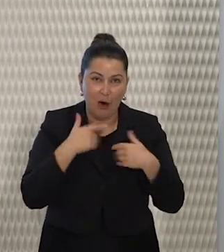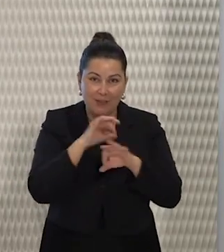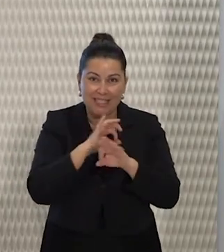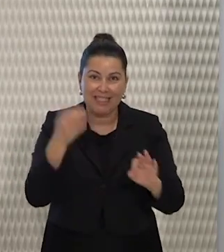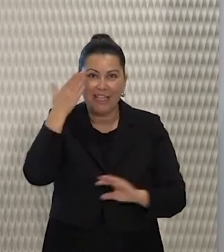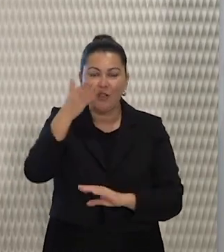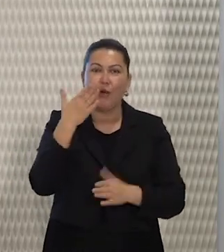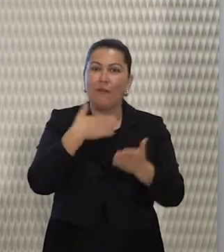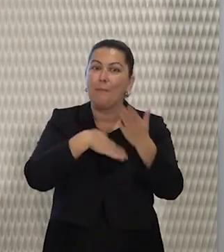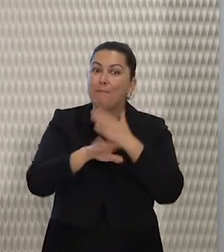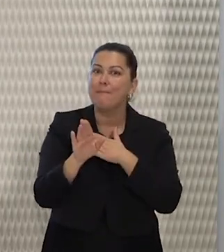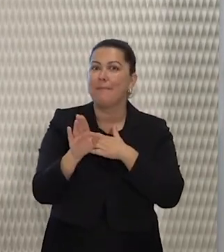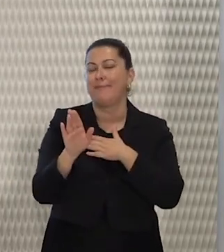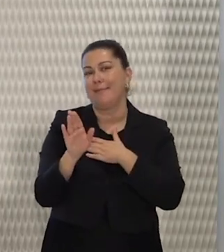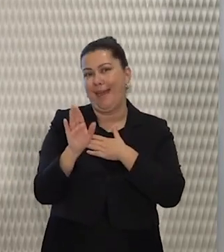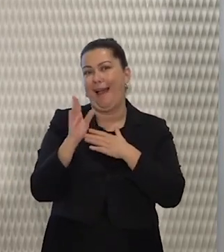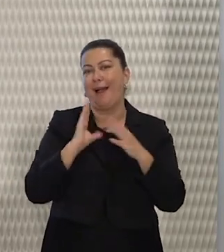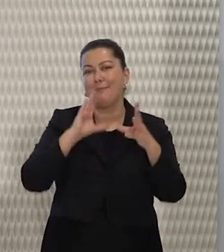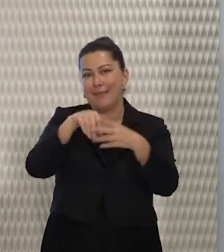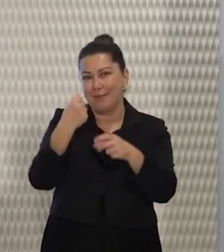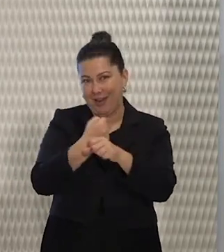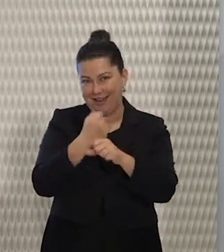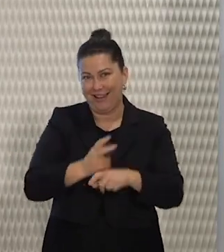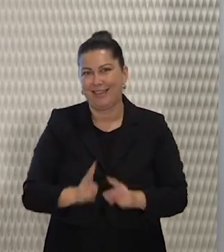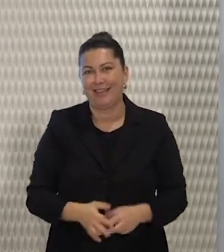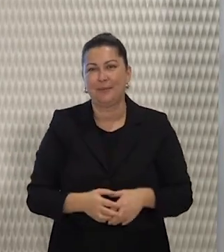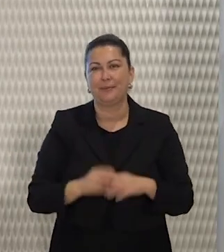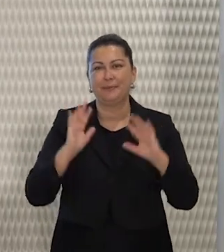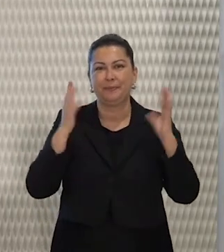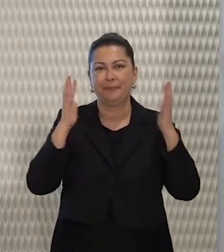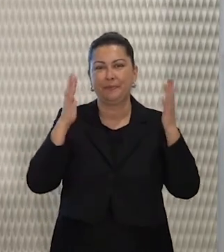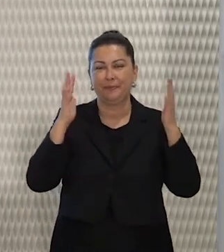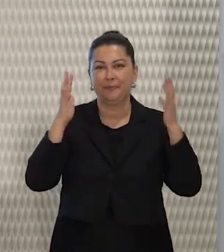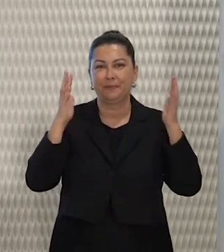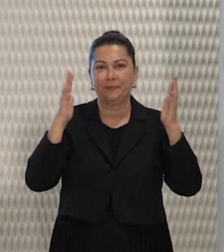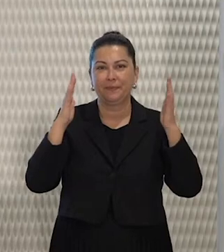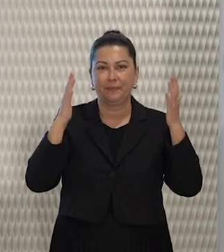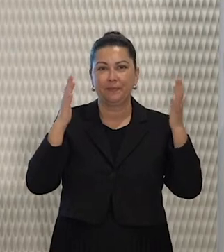da in Zukunft noch mehr dazu beitragen darf.